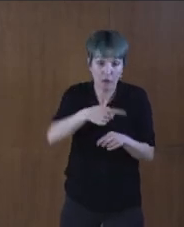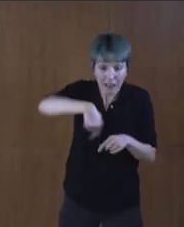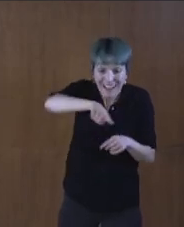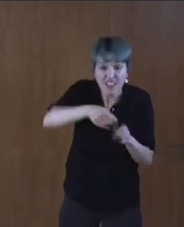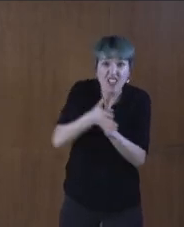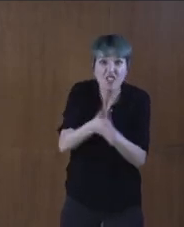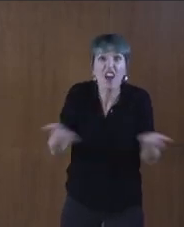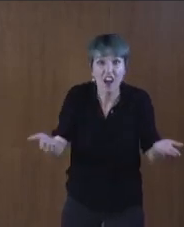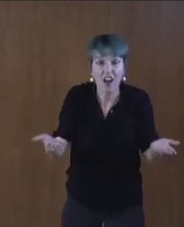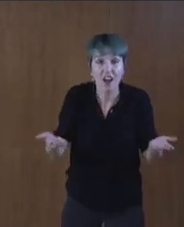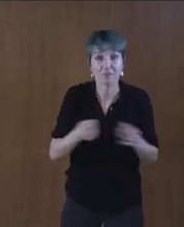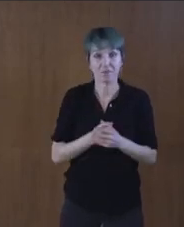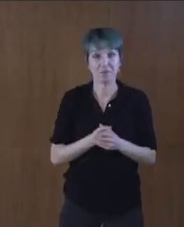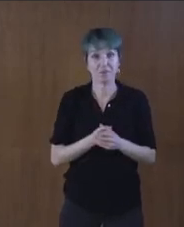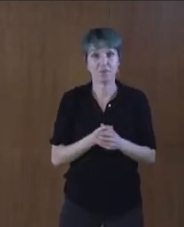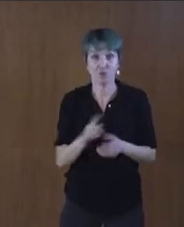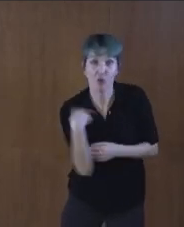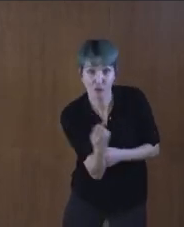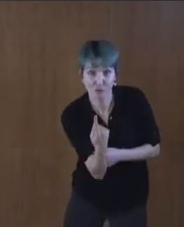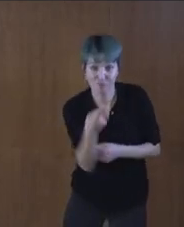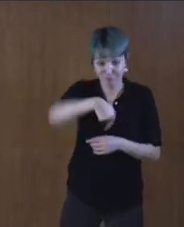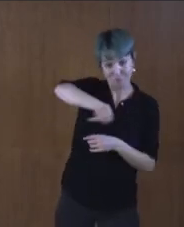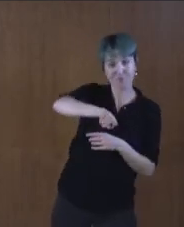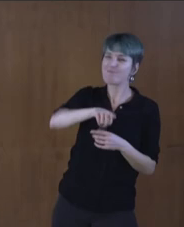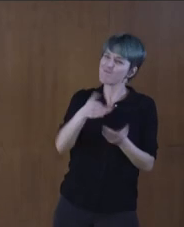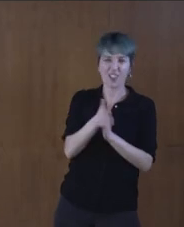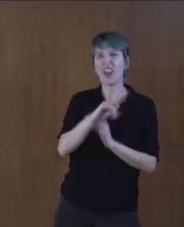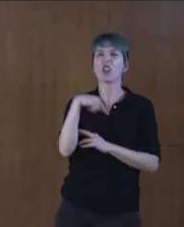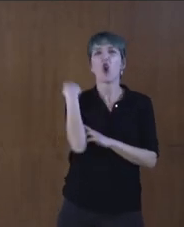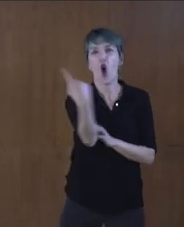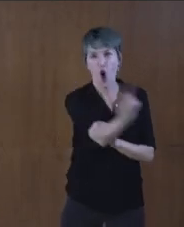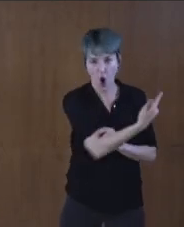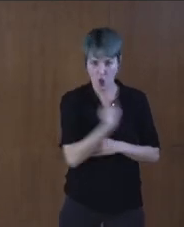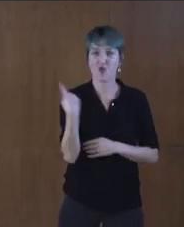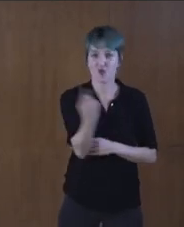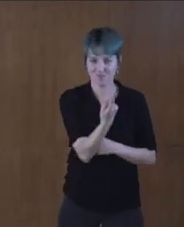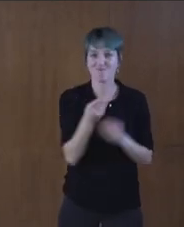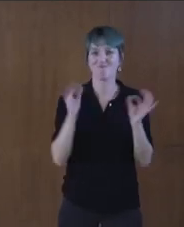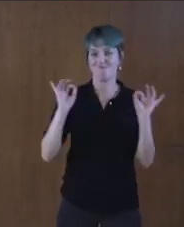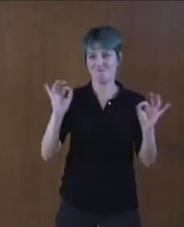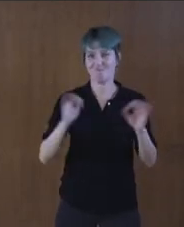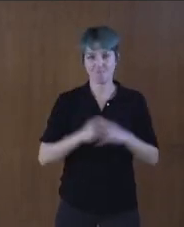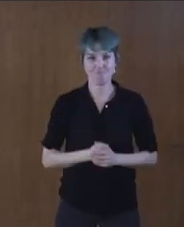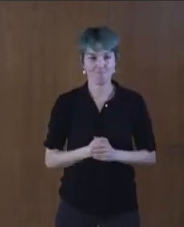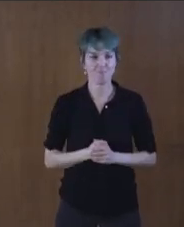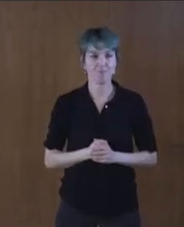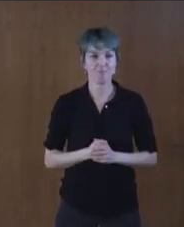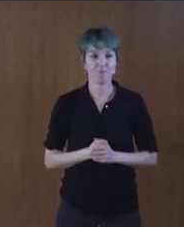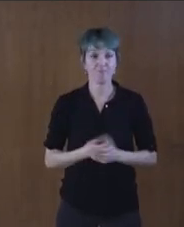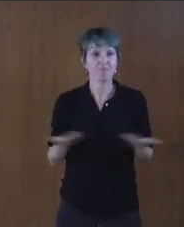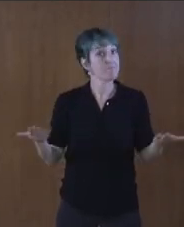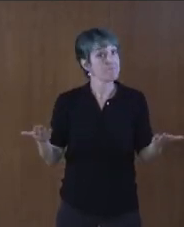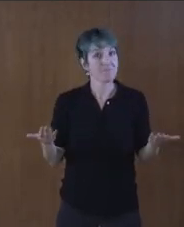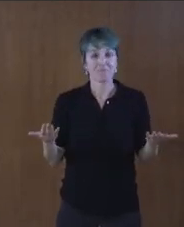sinó simplement de tots, un nosaltres de tots. No puc mostrar sinó el